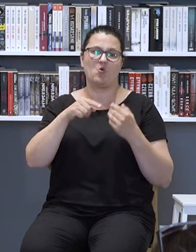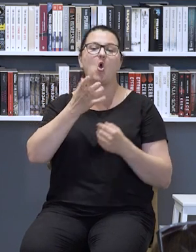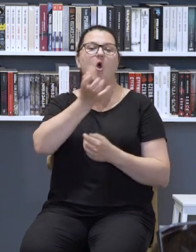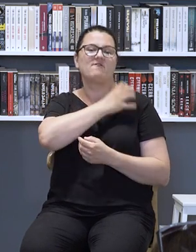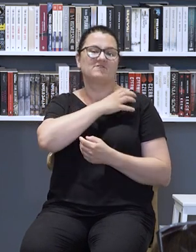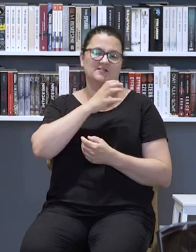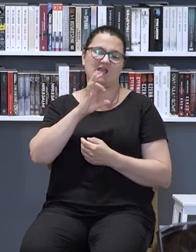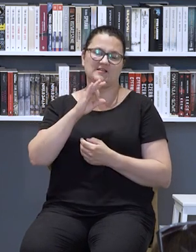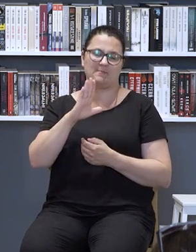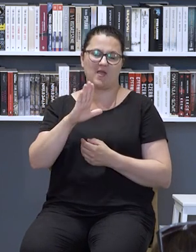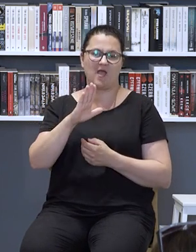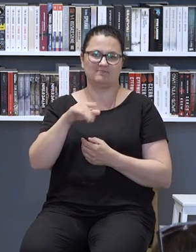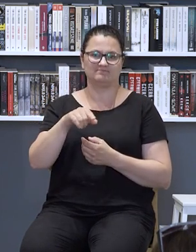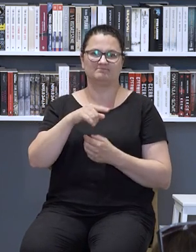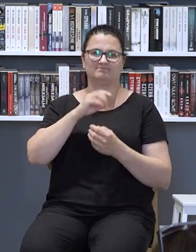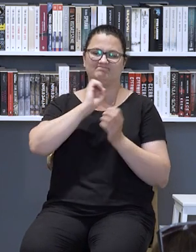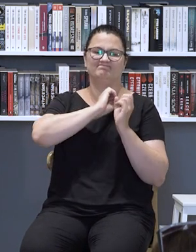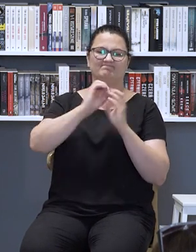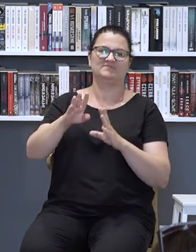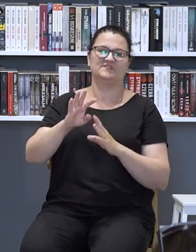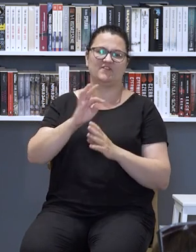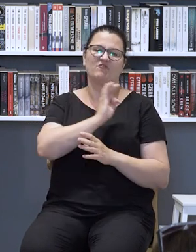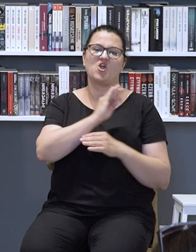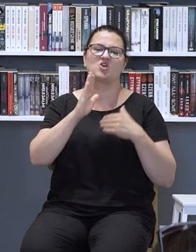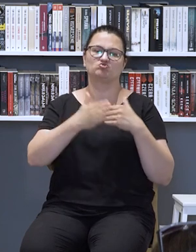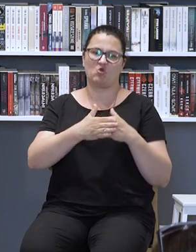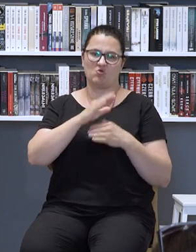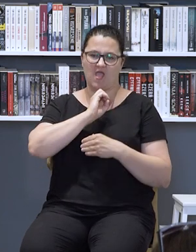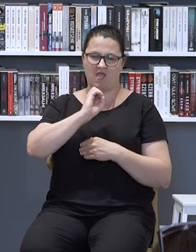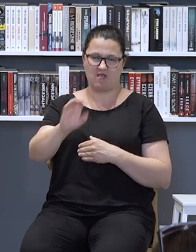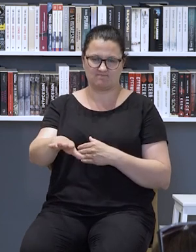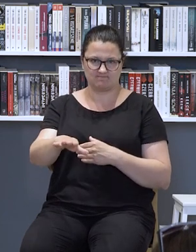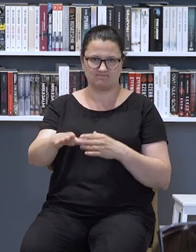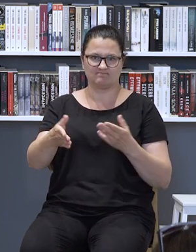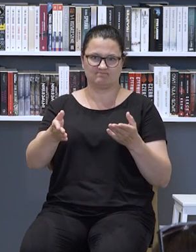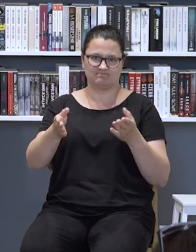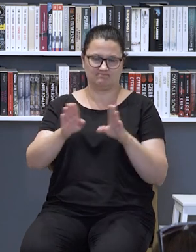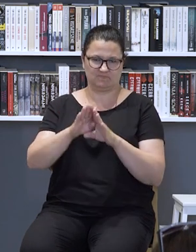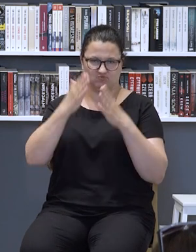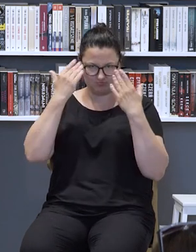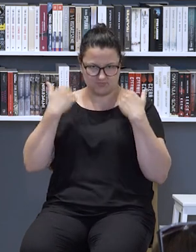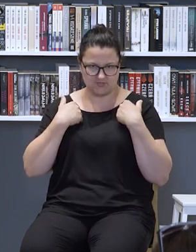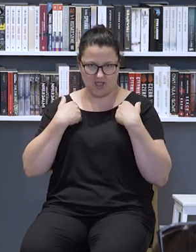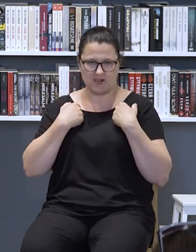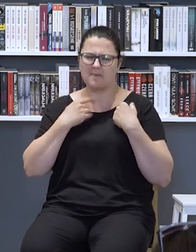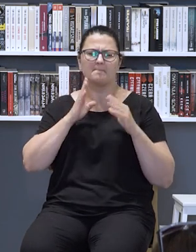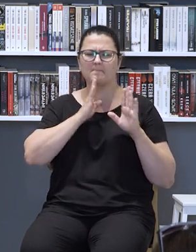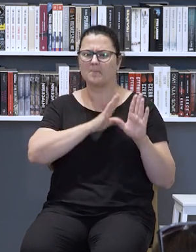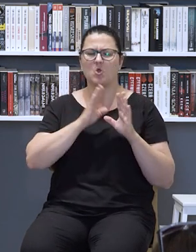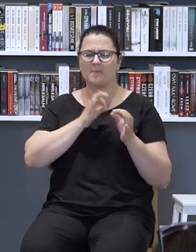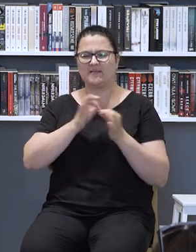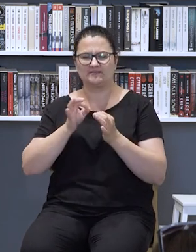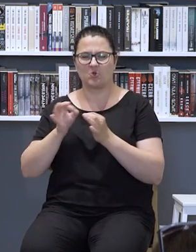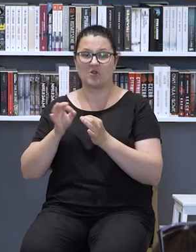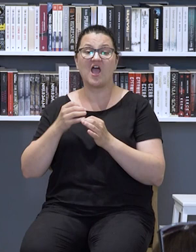oficer SB zamknął swoją żonę. Podobna historia, bo tu jest kilka takich historii, które się odbijają. Tak? W